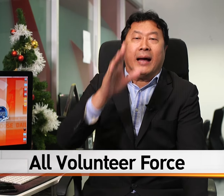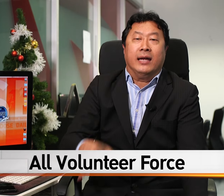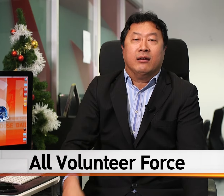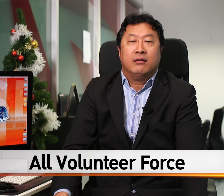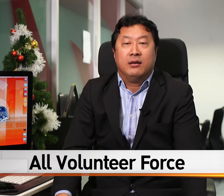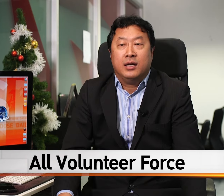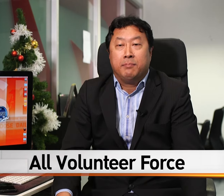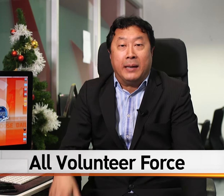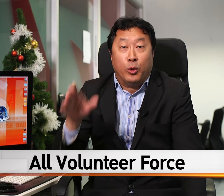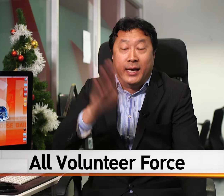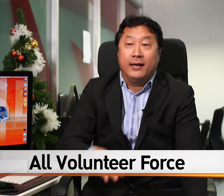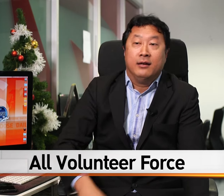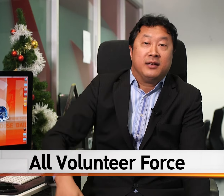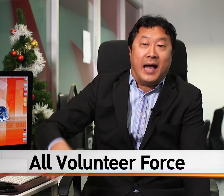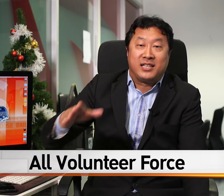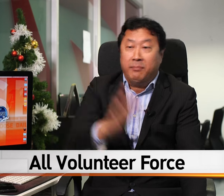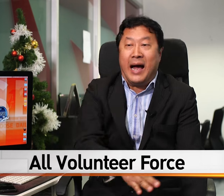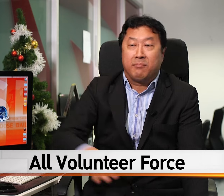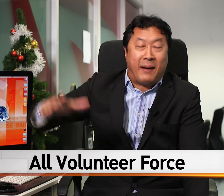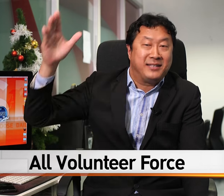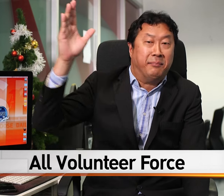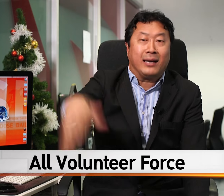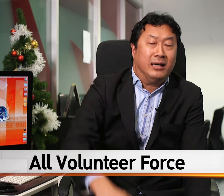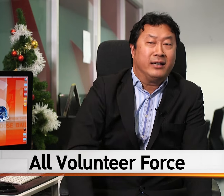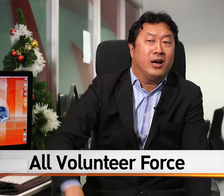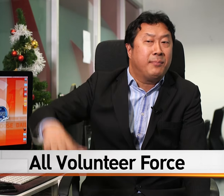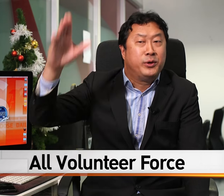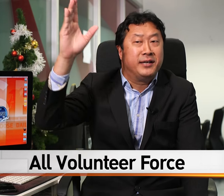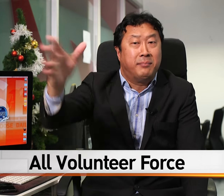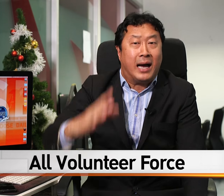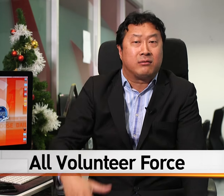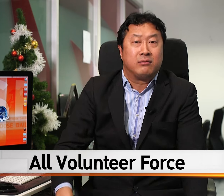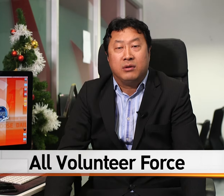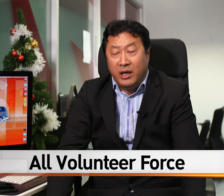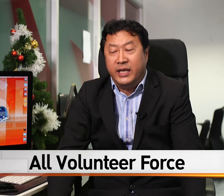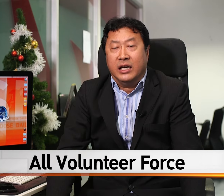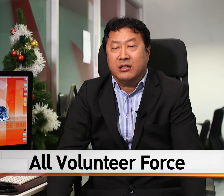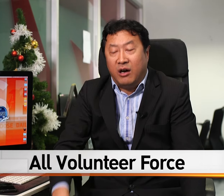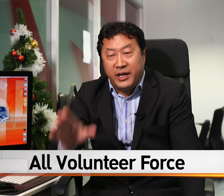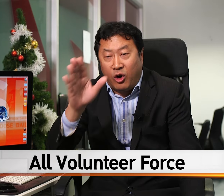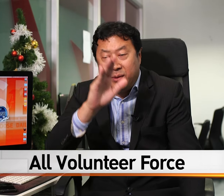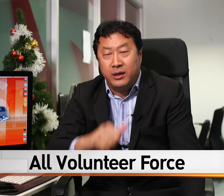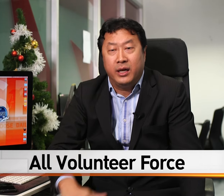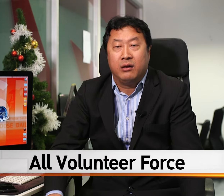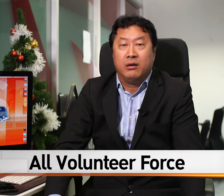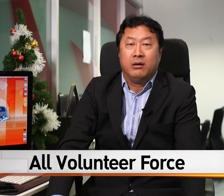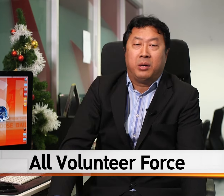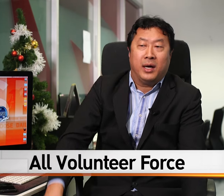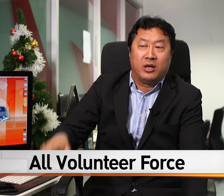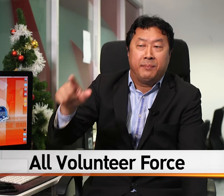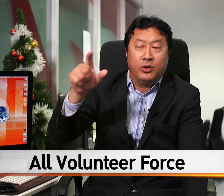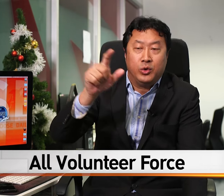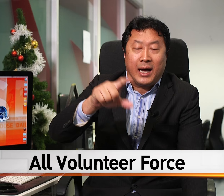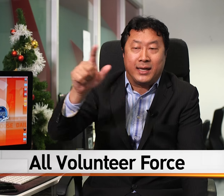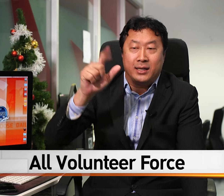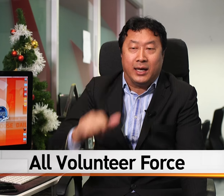เป็นไปเป็นผู้หญิงอยากสมัครไปสมัครเลยก็ให้ผู้หญิงสมัครนิดนึงขอให้ครบเรื่องนี้เพราะว่าต